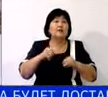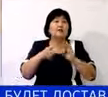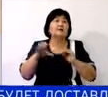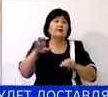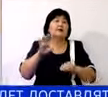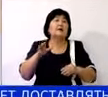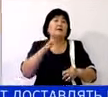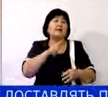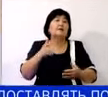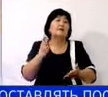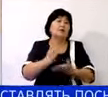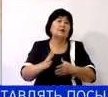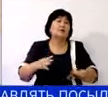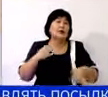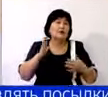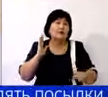готовиться.